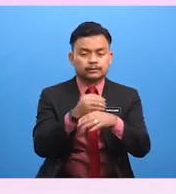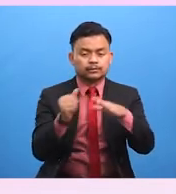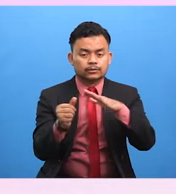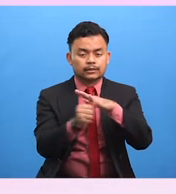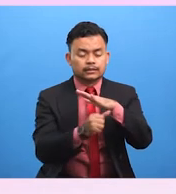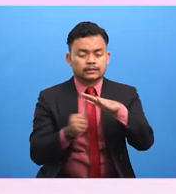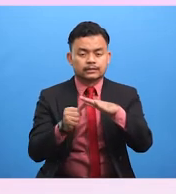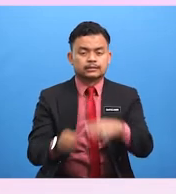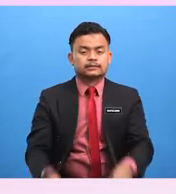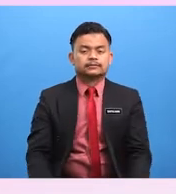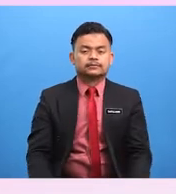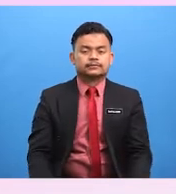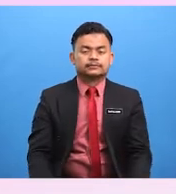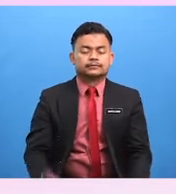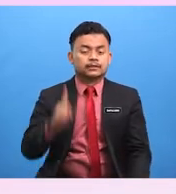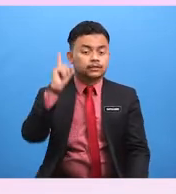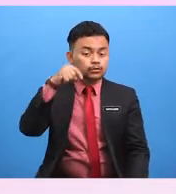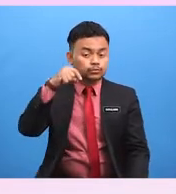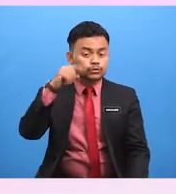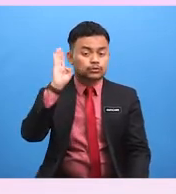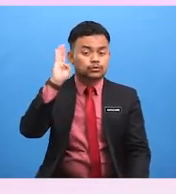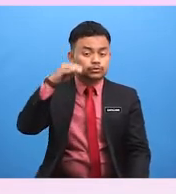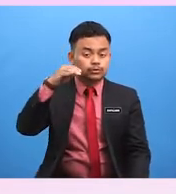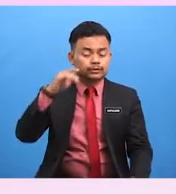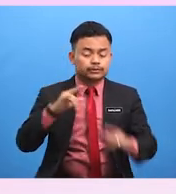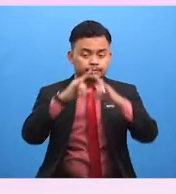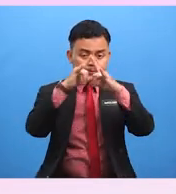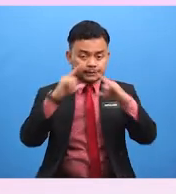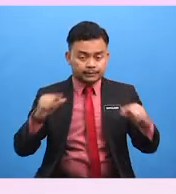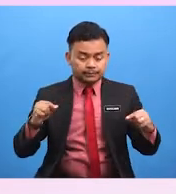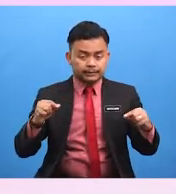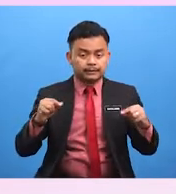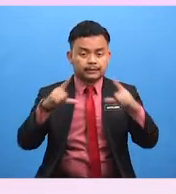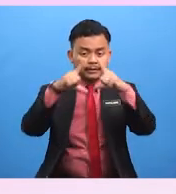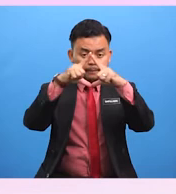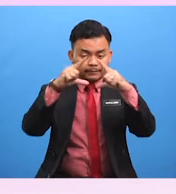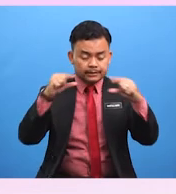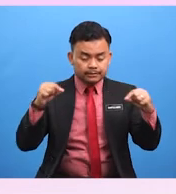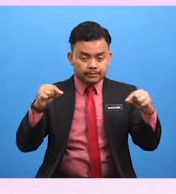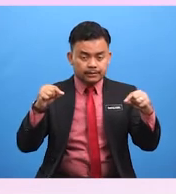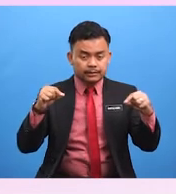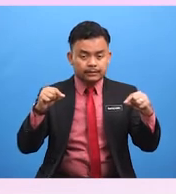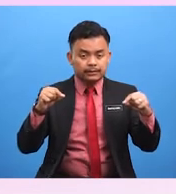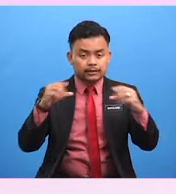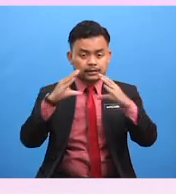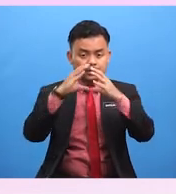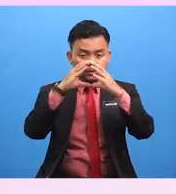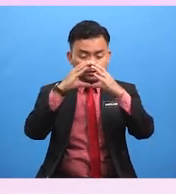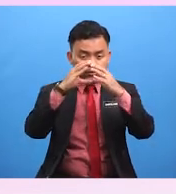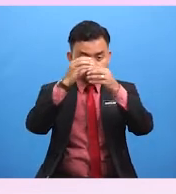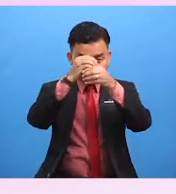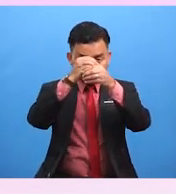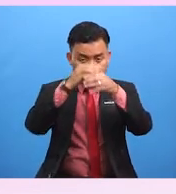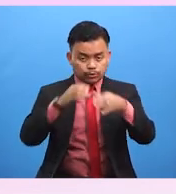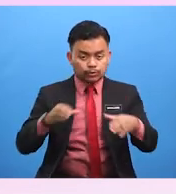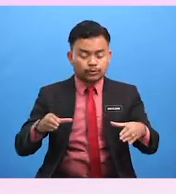kuboid, piramid, prisma, kon, silinder